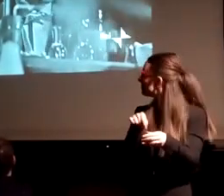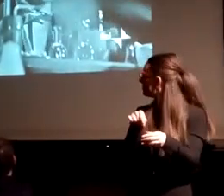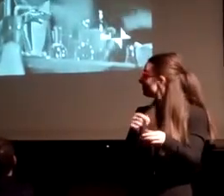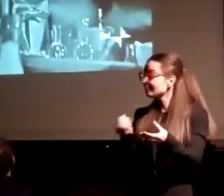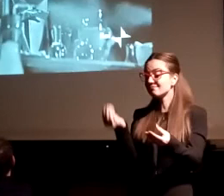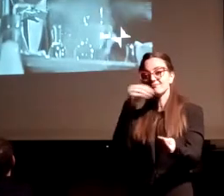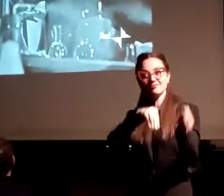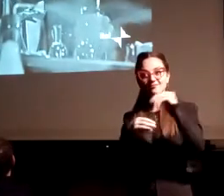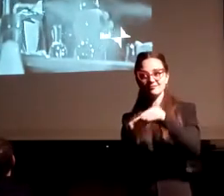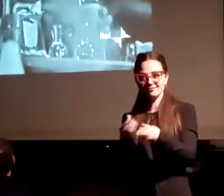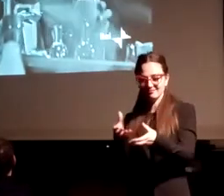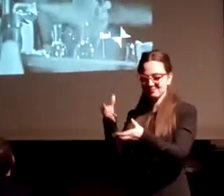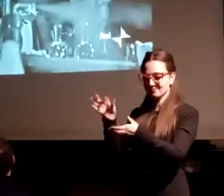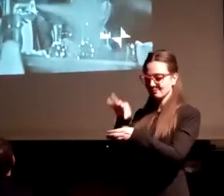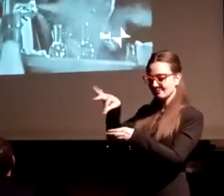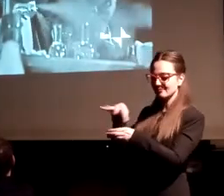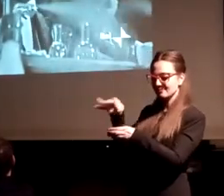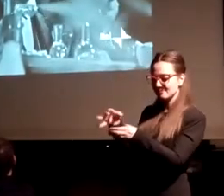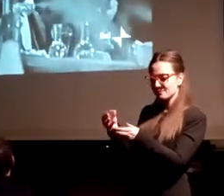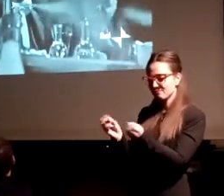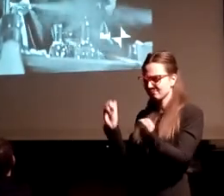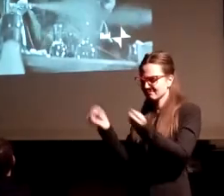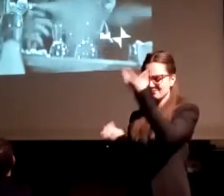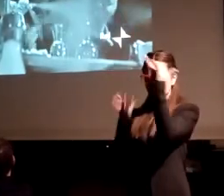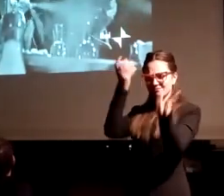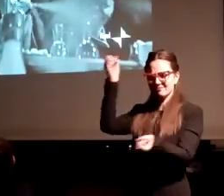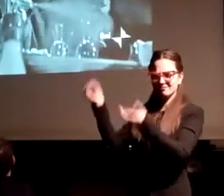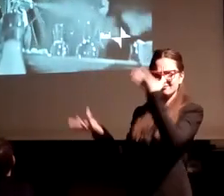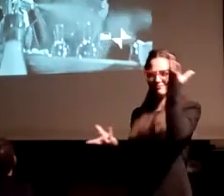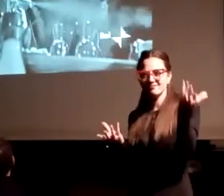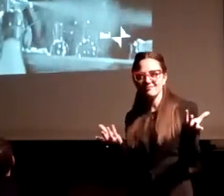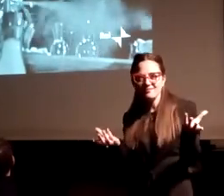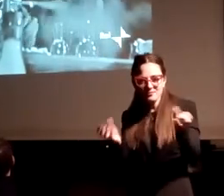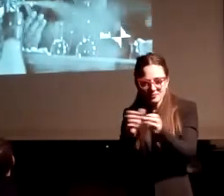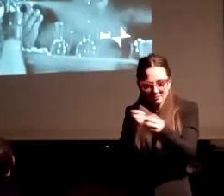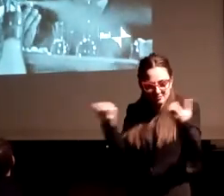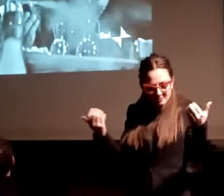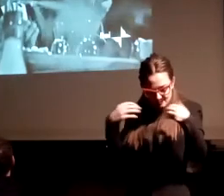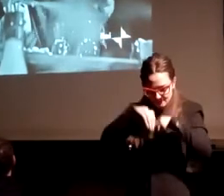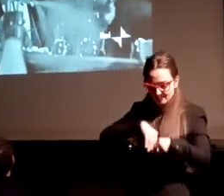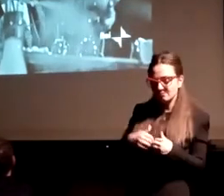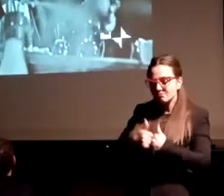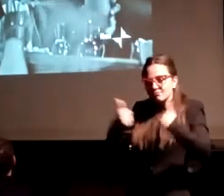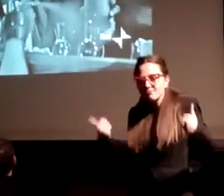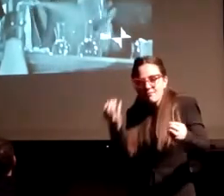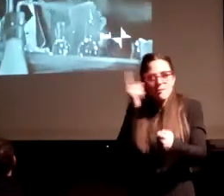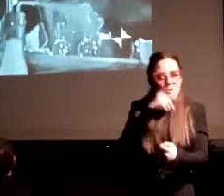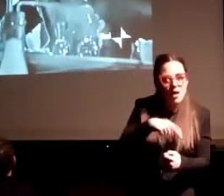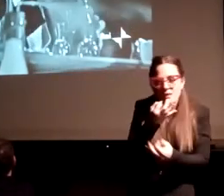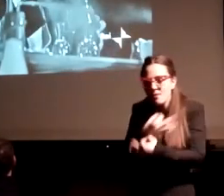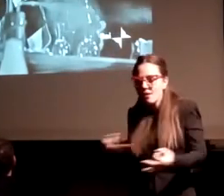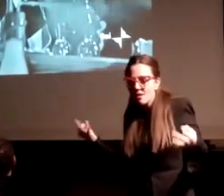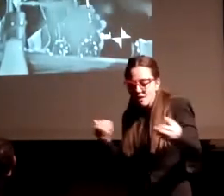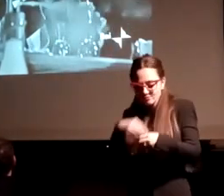questo il sistema rigido e sovrannaturale come in cui si può dividere nell'uomo e il bene male che